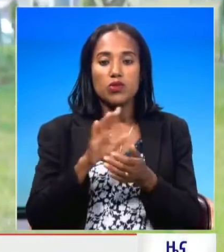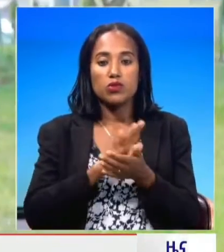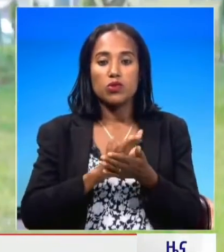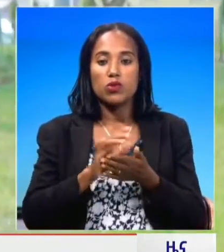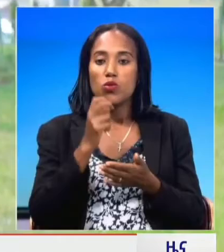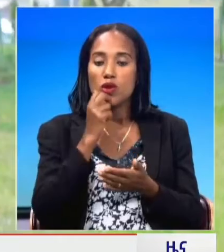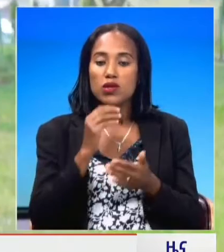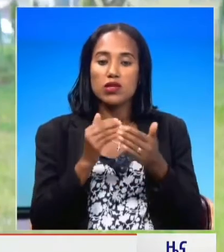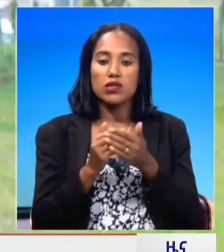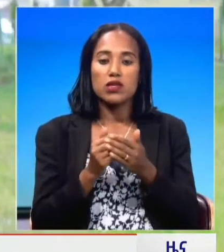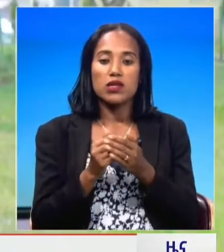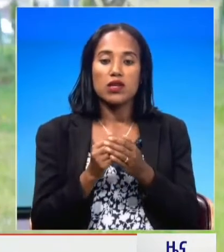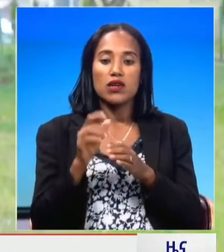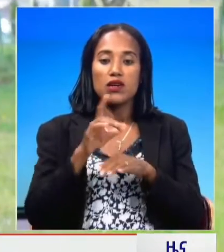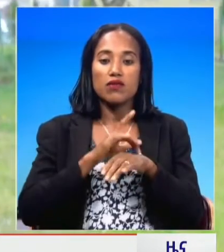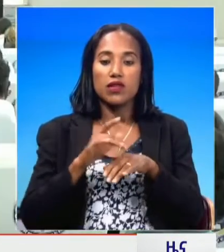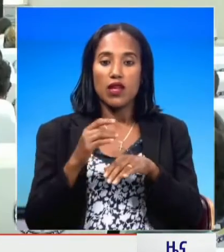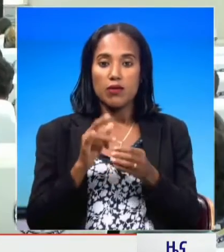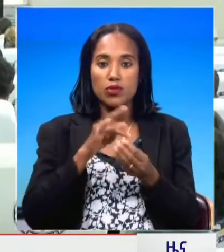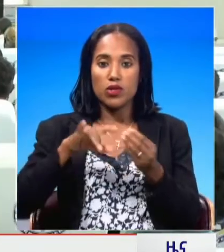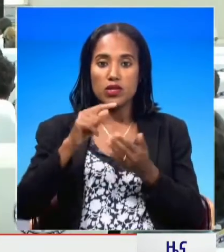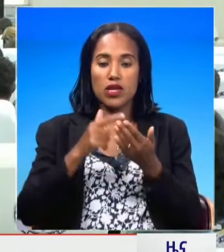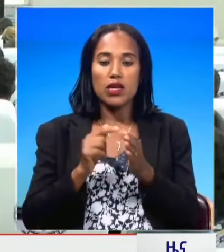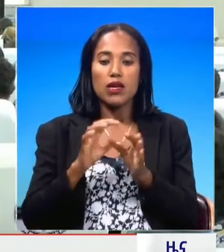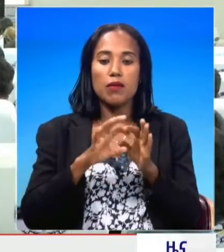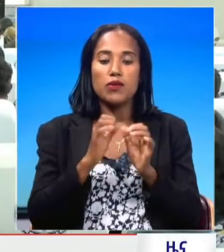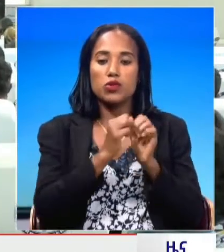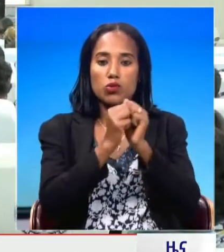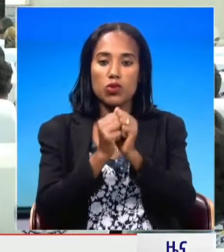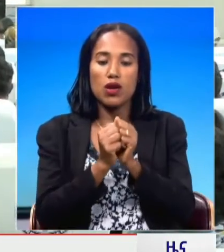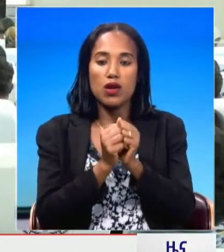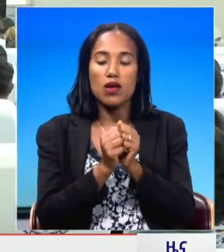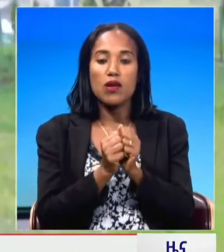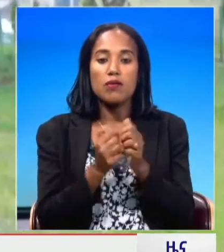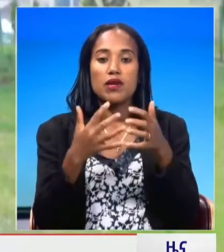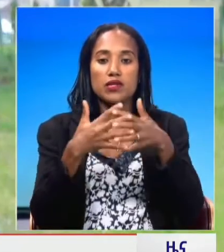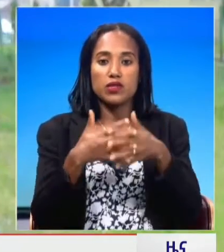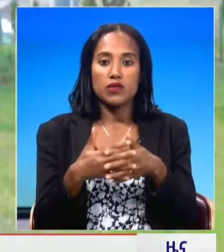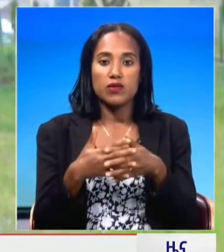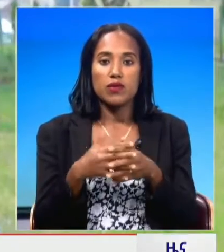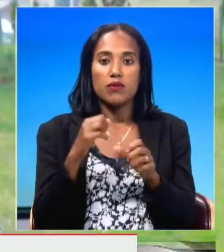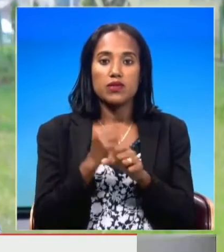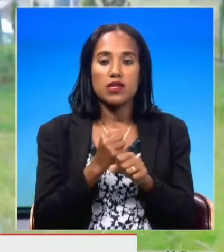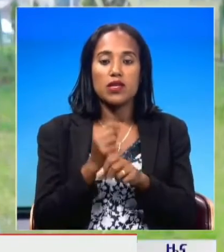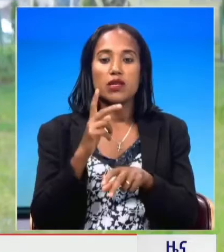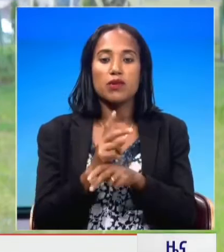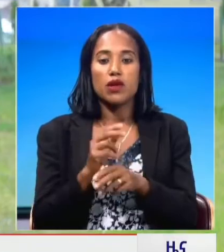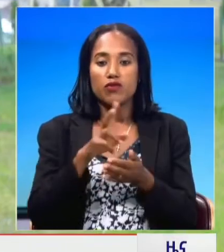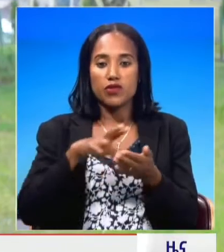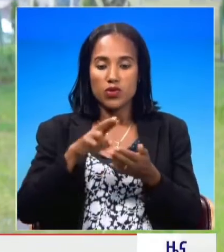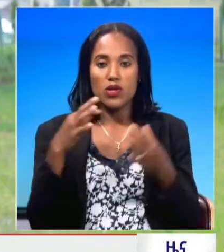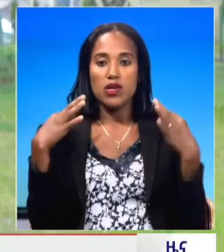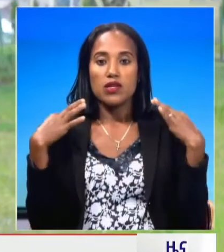ተደራሽነት ከፍተኛ ክፍተት አለ በዞናችን። ይህንም ከማህበረሰቡ ጋር ከአጋር አካላት ጋር በቅንጅት መስራት ይጠበቅበታል። ዩኒቨርሲቲው ጤና